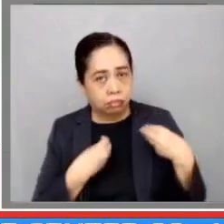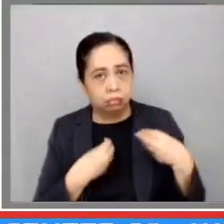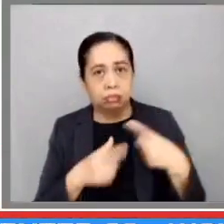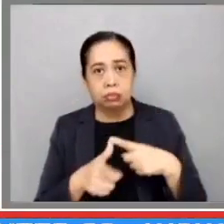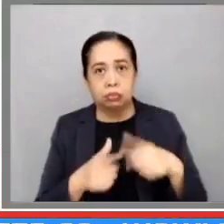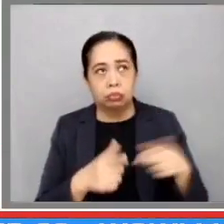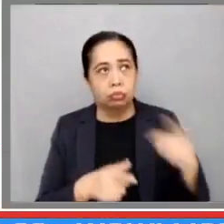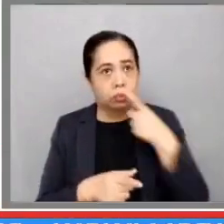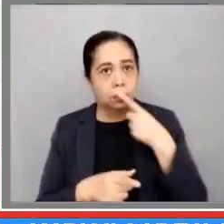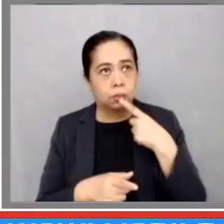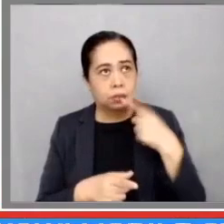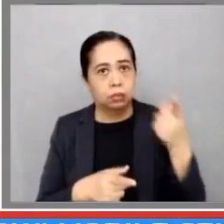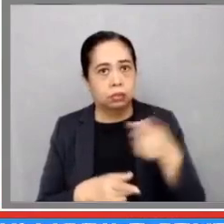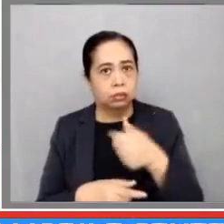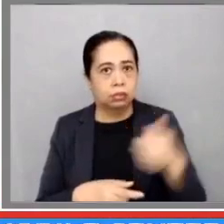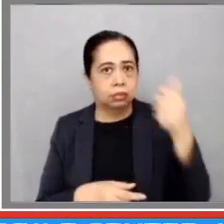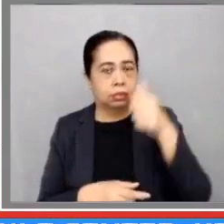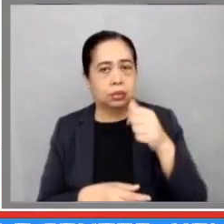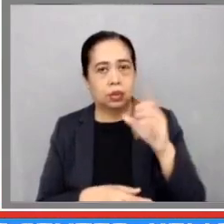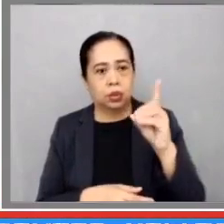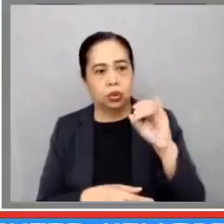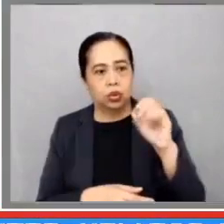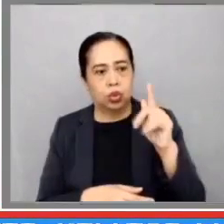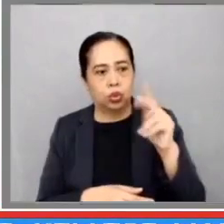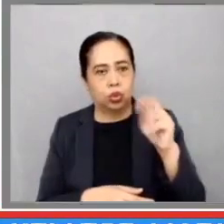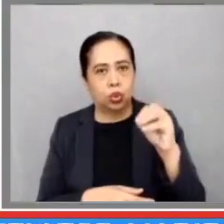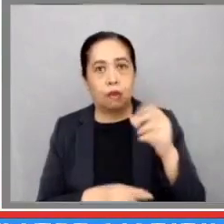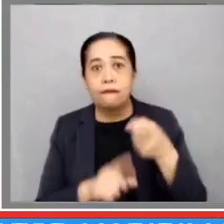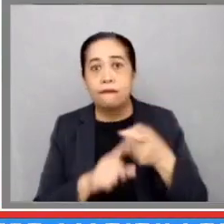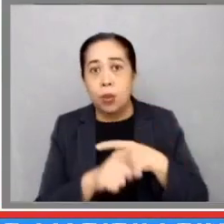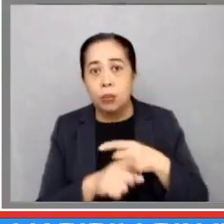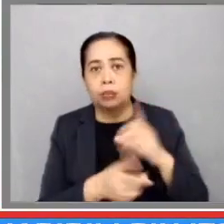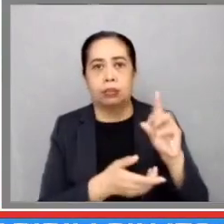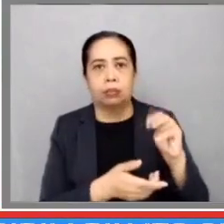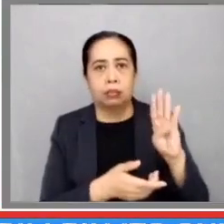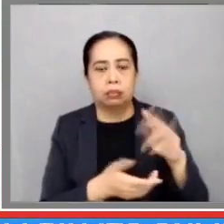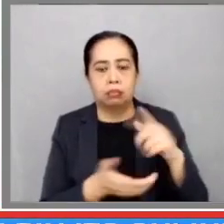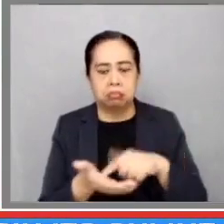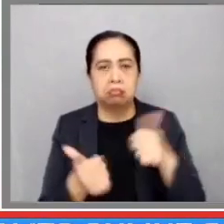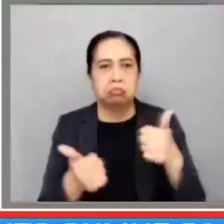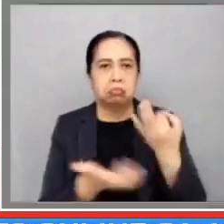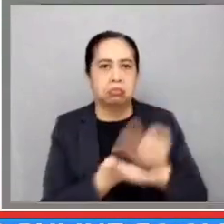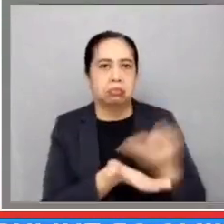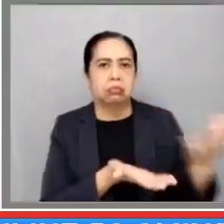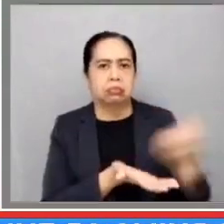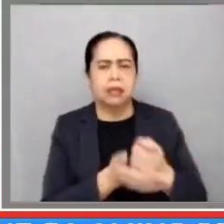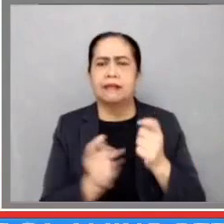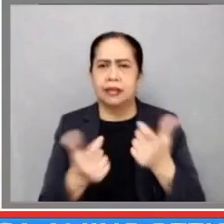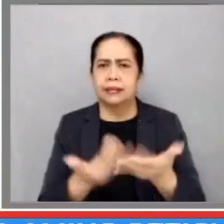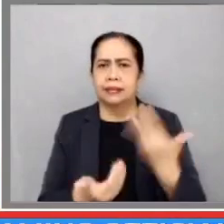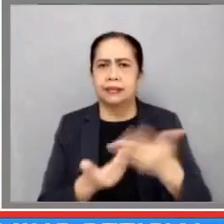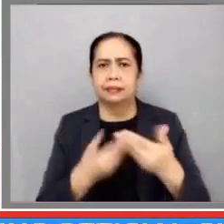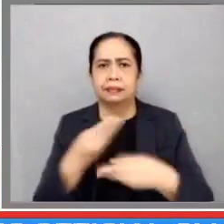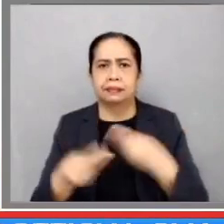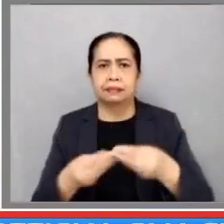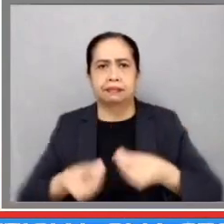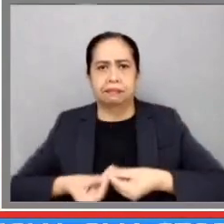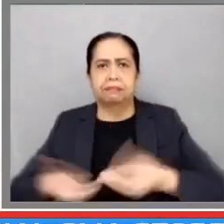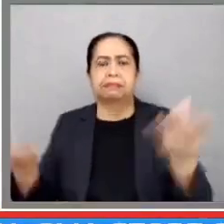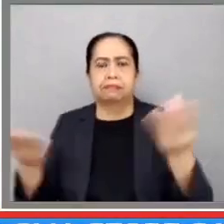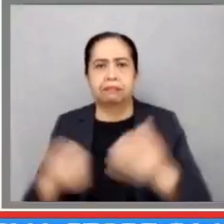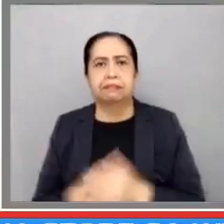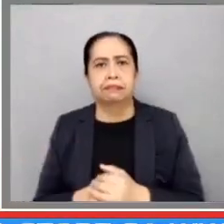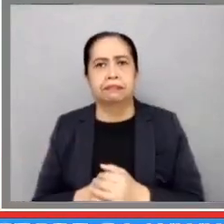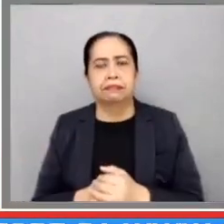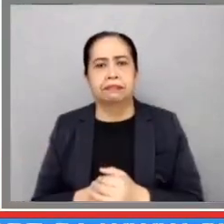na naman po ni na Secretary Jokno ng DBM na may nakita na po tayong pondo, mabilis lang po natin itong ipapamahagi, Ma'am